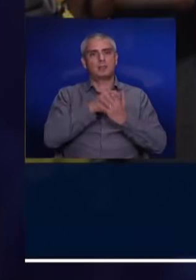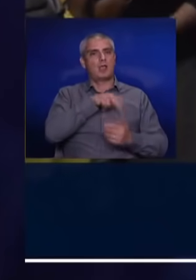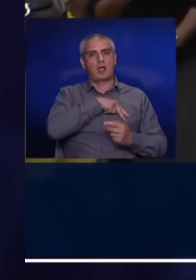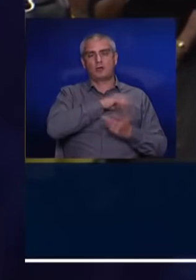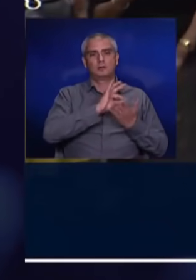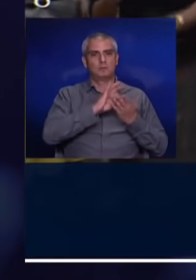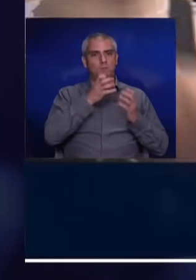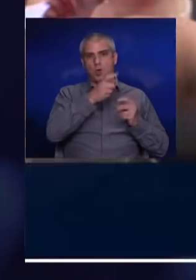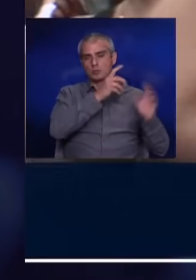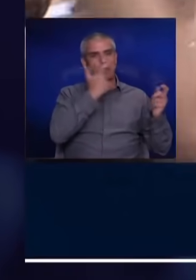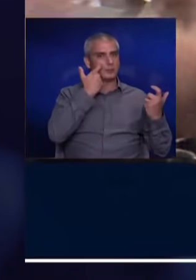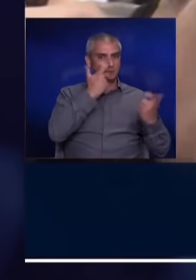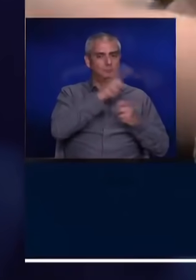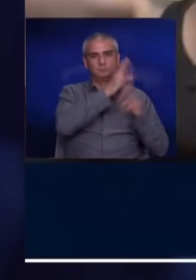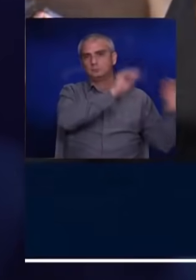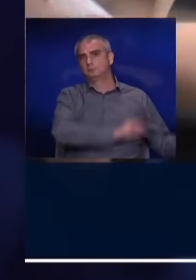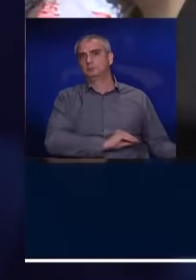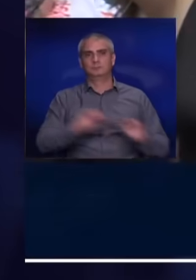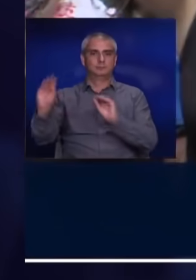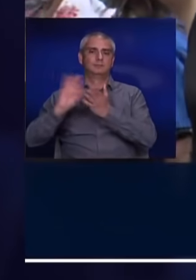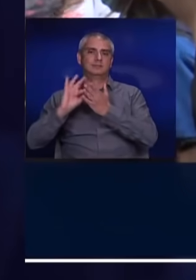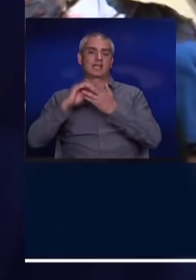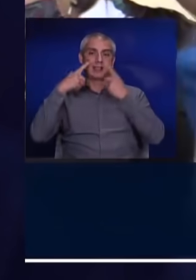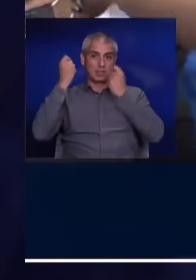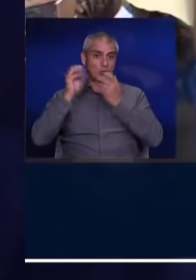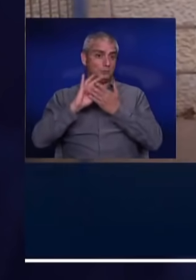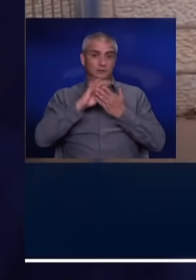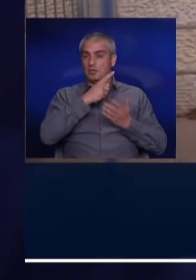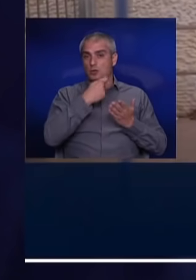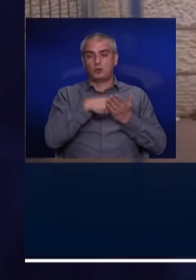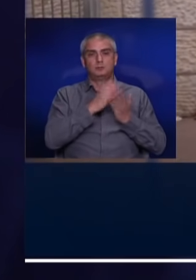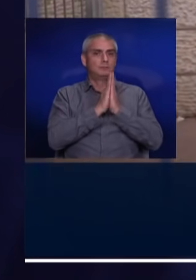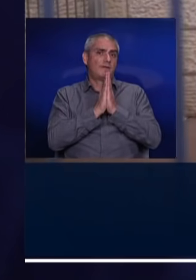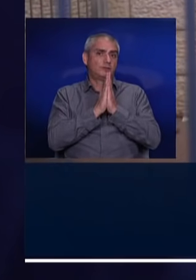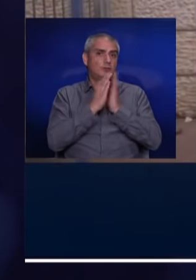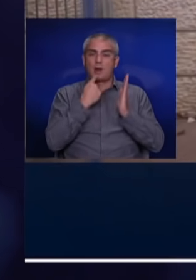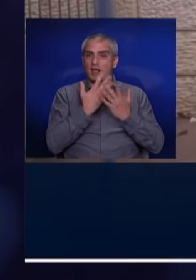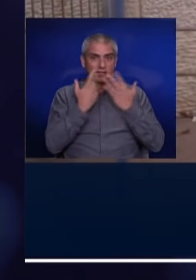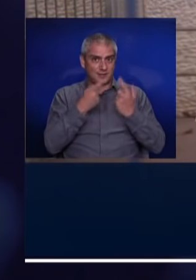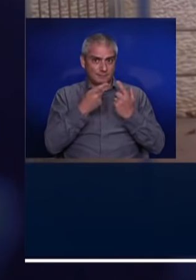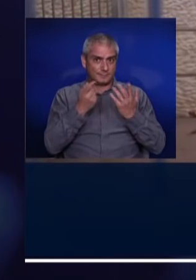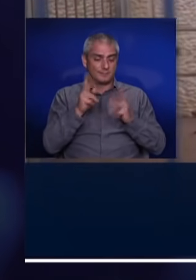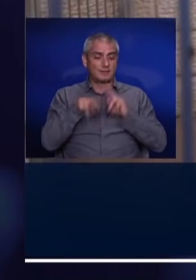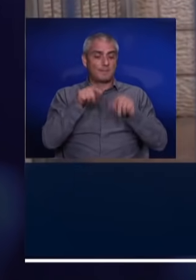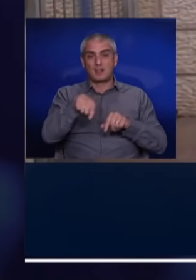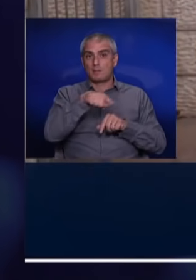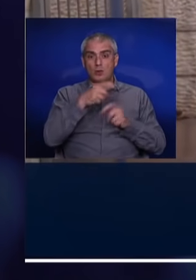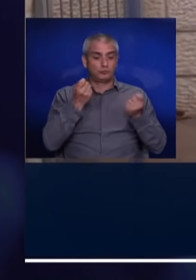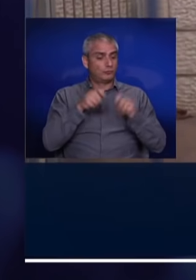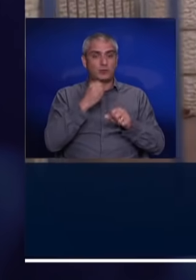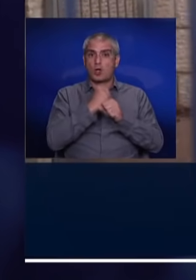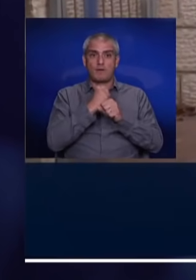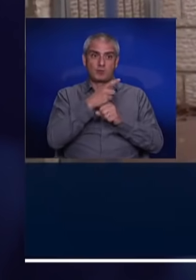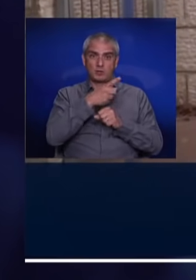היום המפוקחים תעבור למשרד החינוך. במשרד האוצר מבקשים להבהיר, המטפלות השובתות מועסקות על